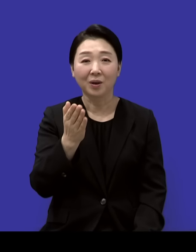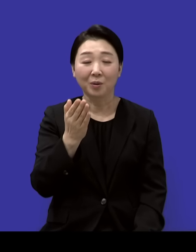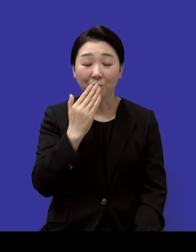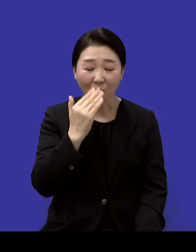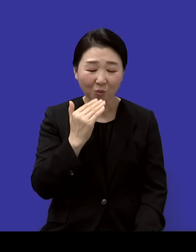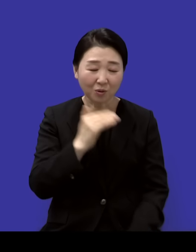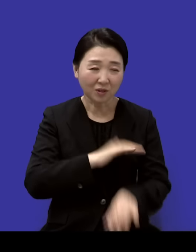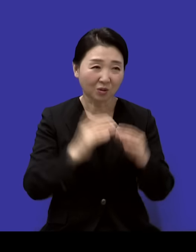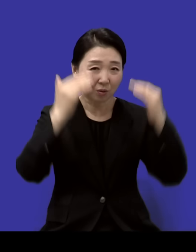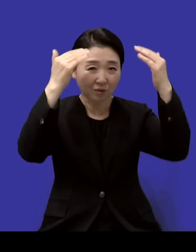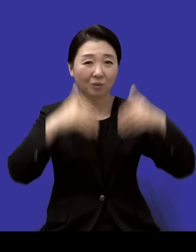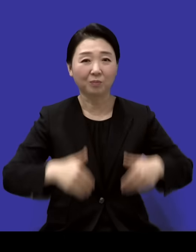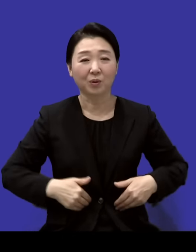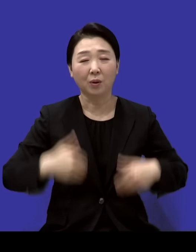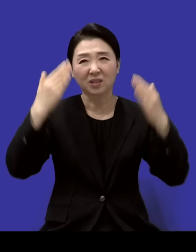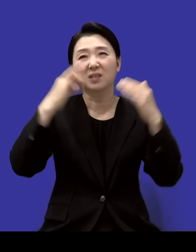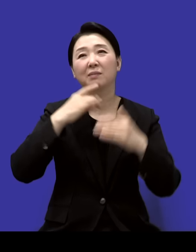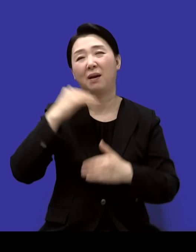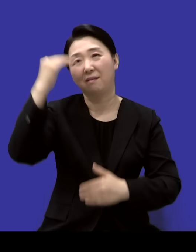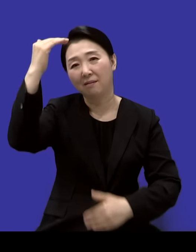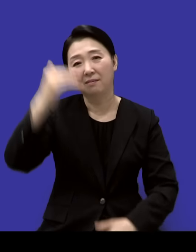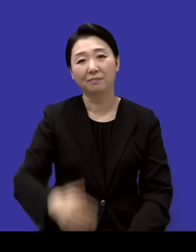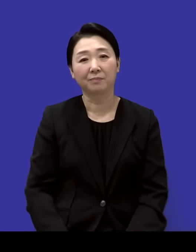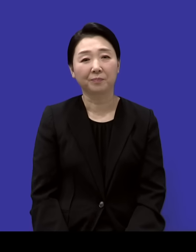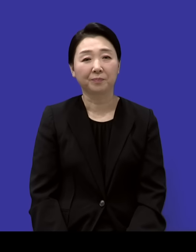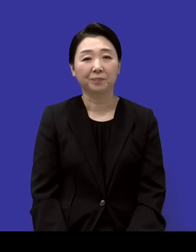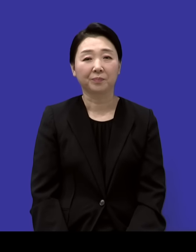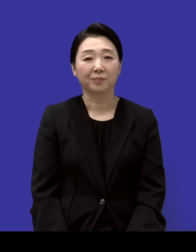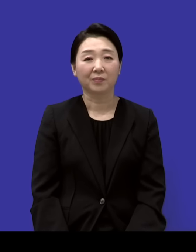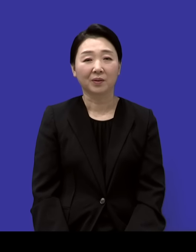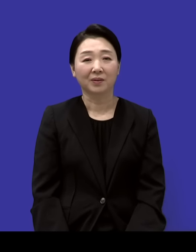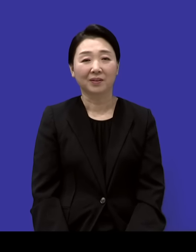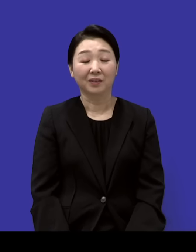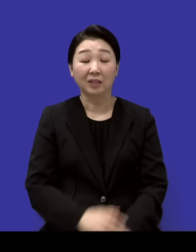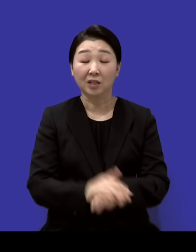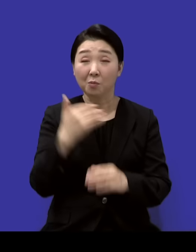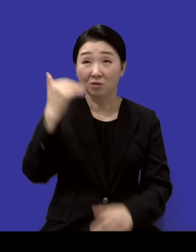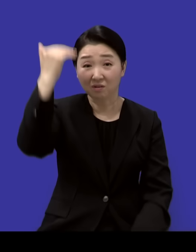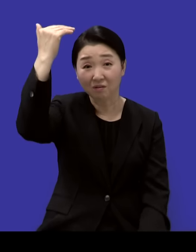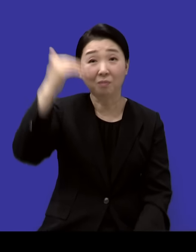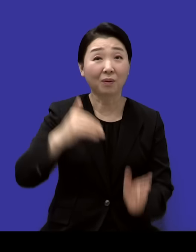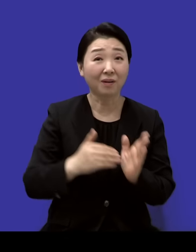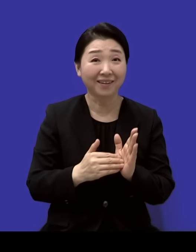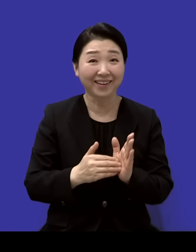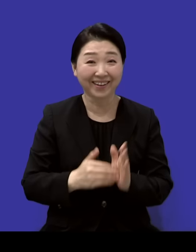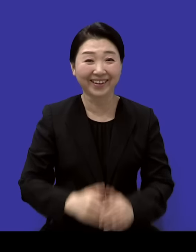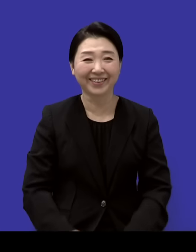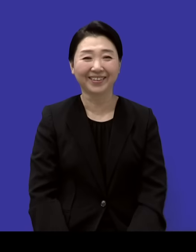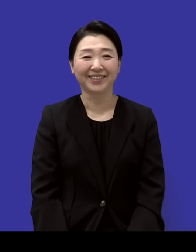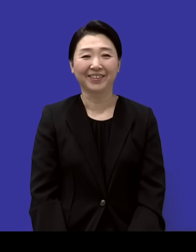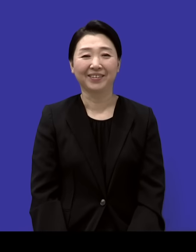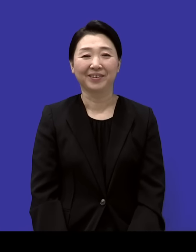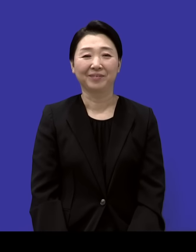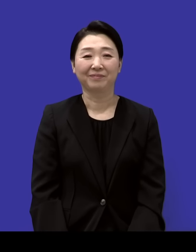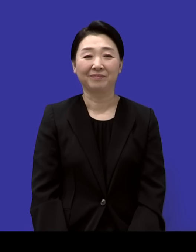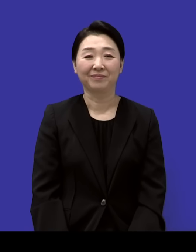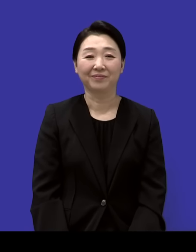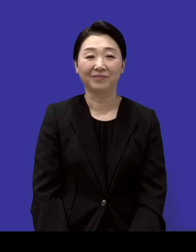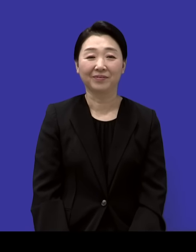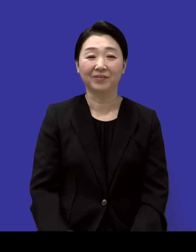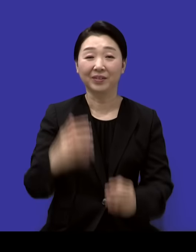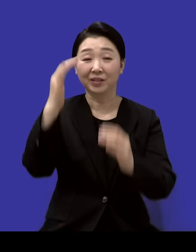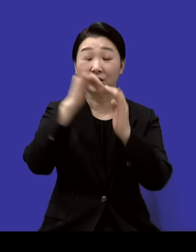컸어야 되는데 키만 큰 거예요. 아니, 그래서 근데 오히려 드셨으면 더 크면 더 말이 되나요? 여기서 더 크는 게 190대고 아, 지금 키 큰 사람이 지금